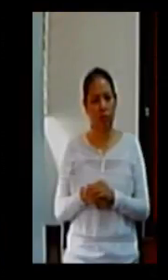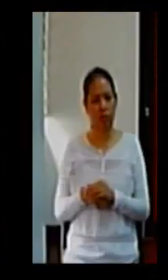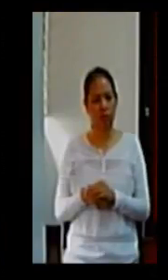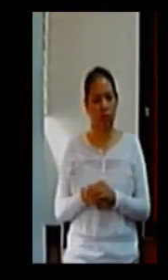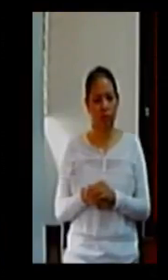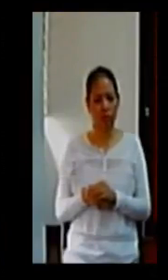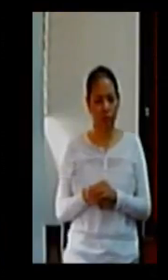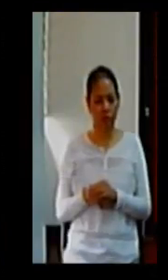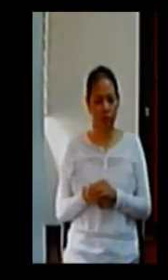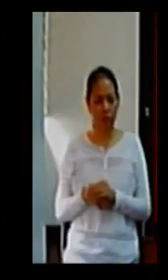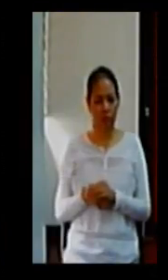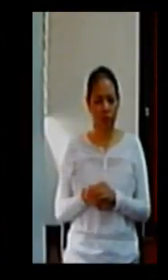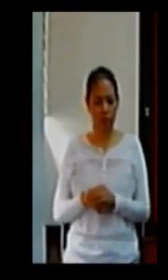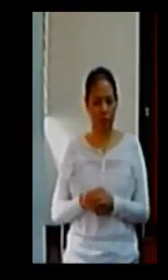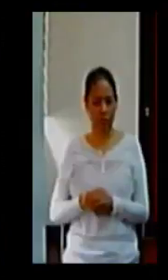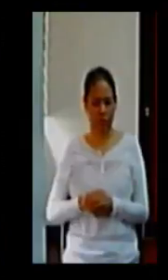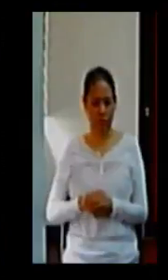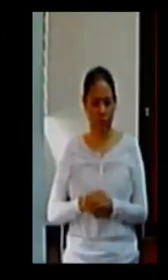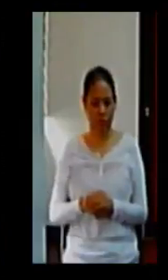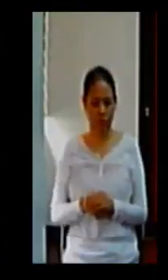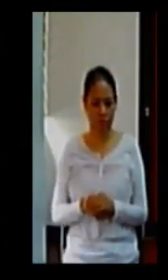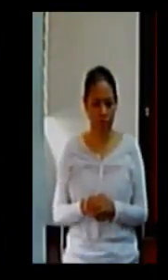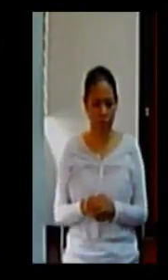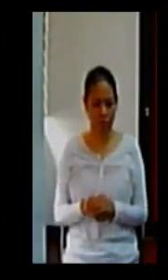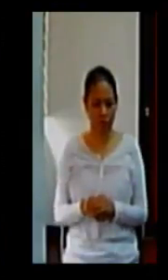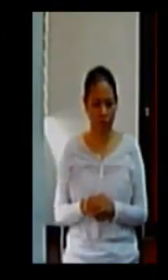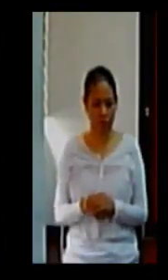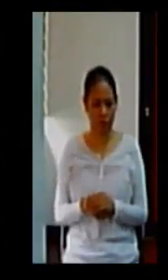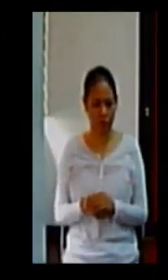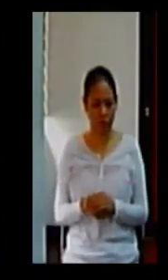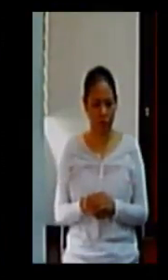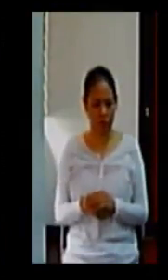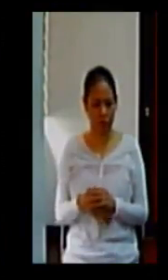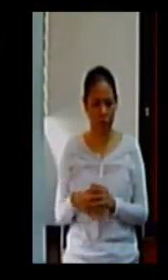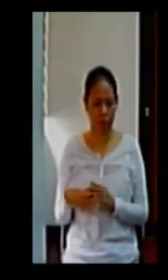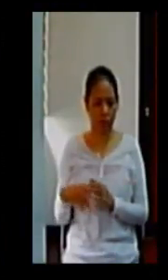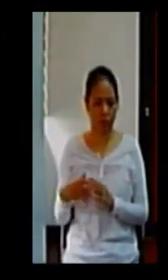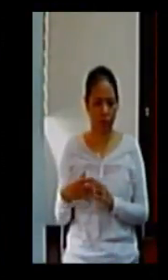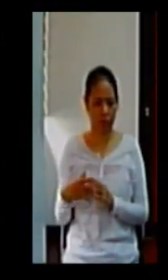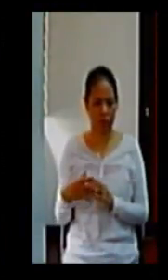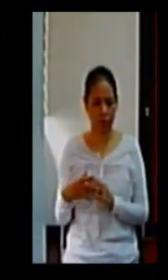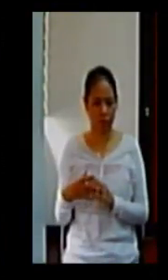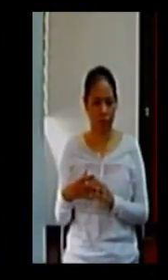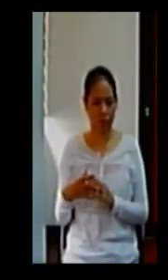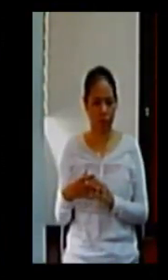hi ng pakit wajan inatak na te hojot.